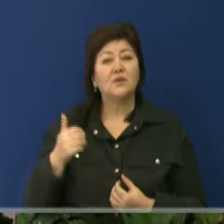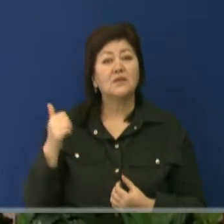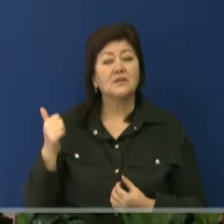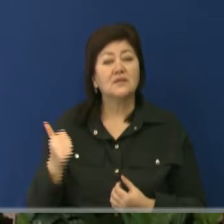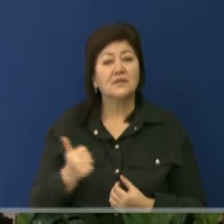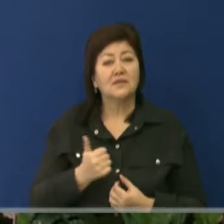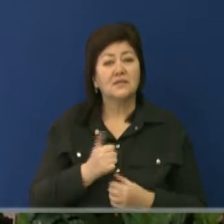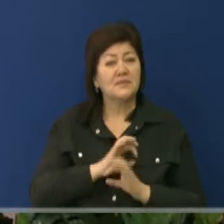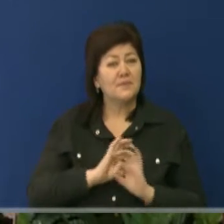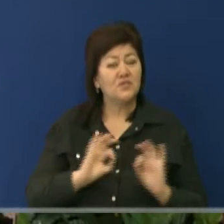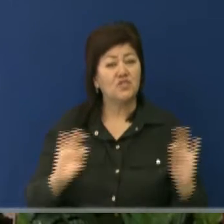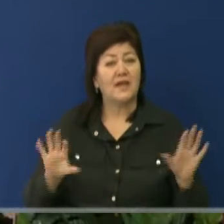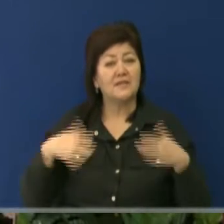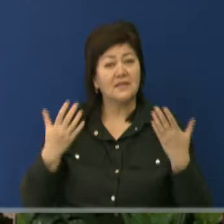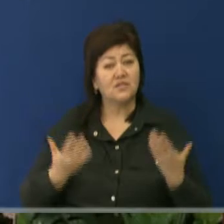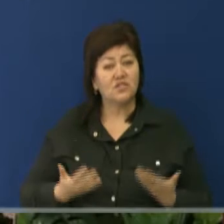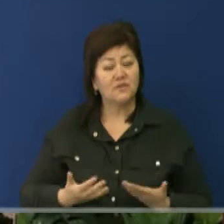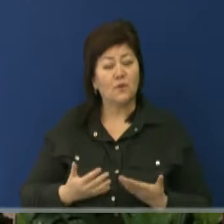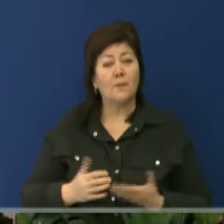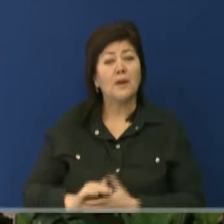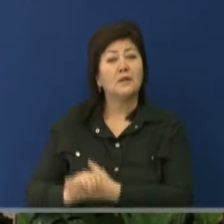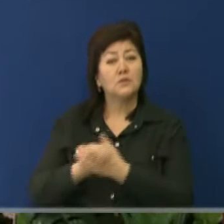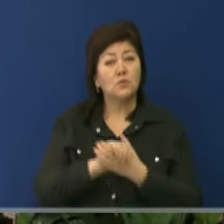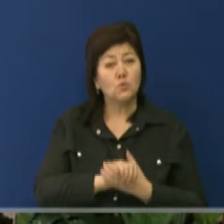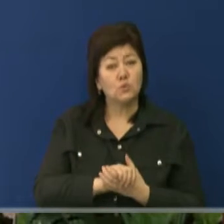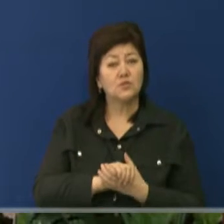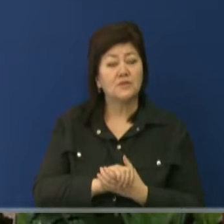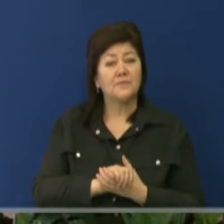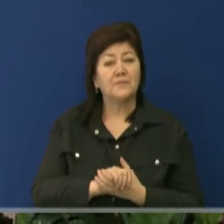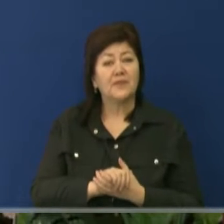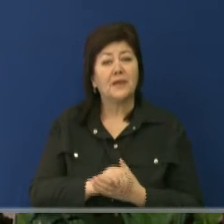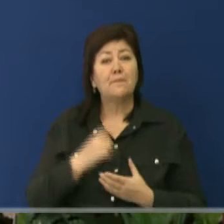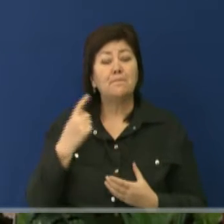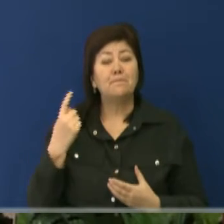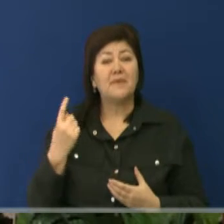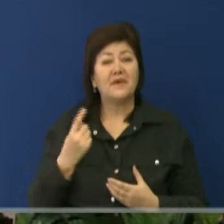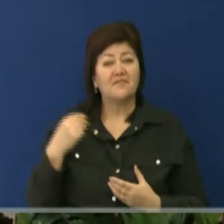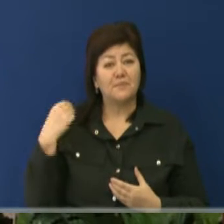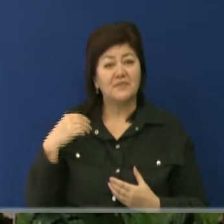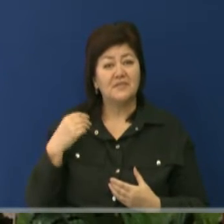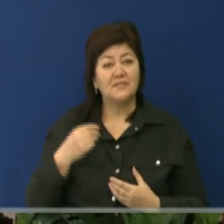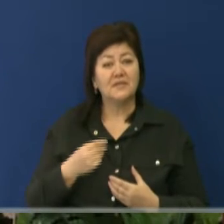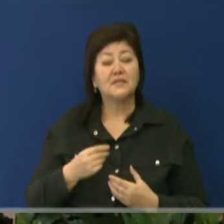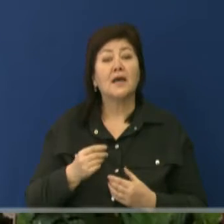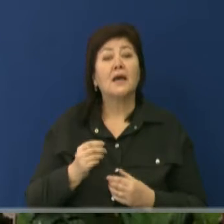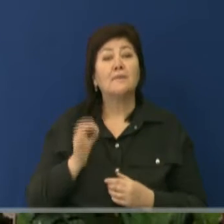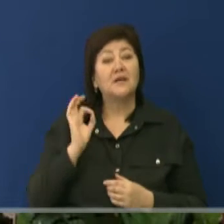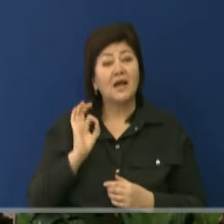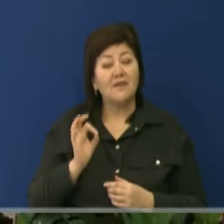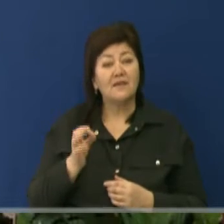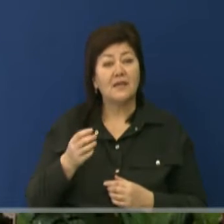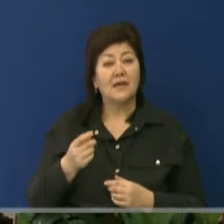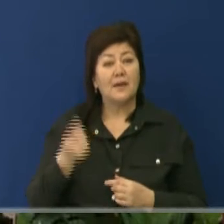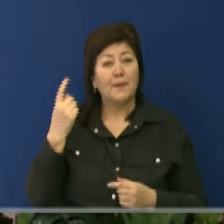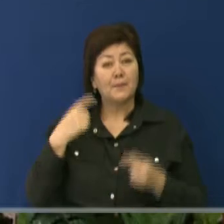живем. Біз өте жақсы, тату-тәтті өмір сүрудеміз. Бұл тұңғыш президентіміздің үлкен еңбегі деп білемін. Ол кісі